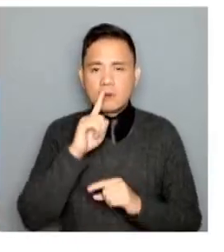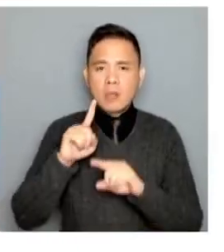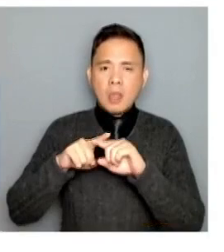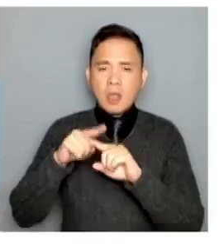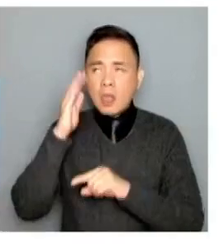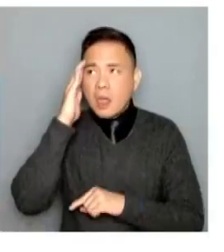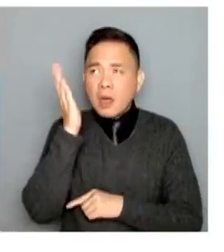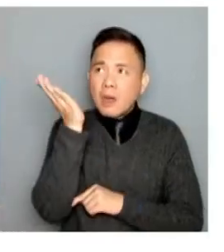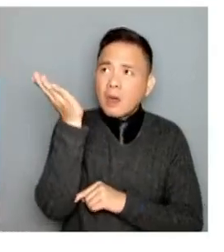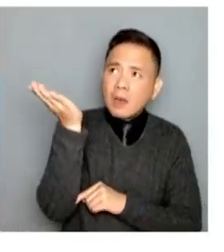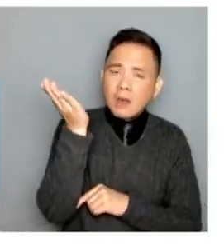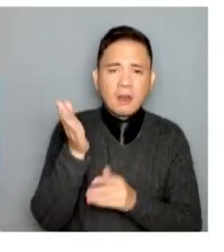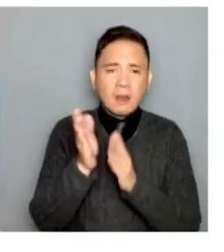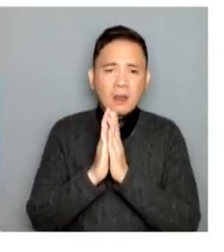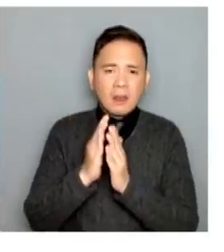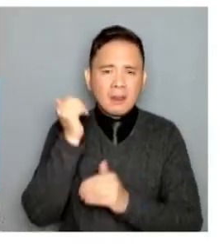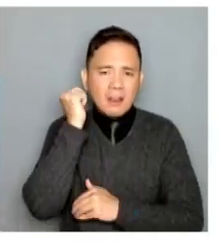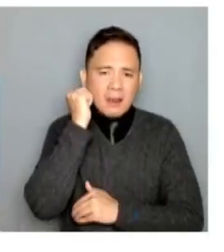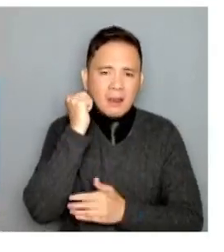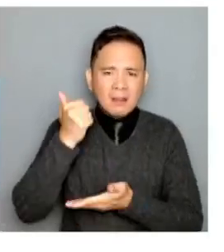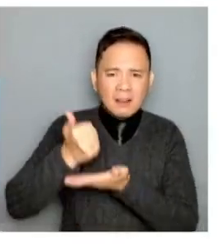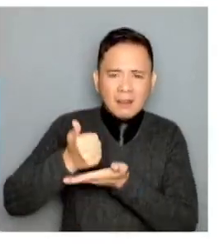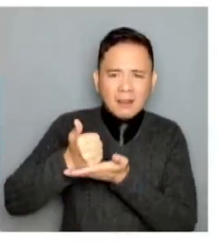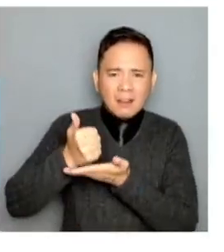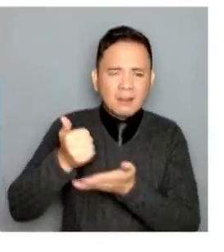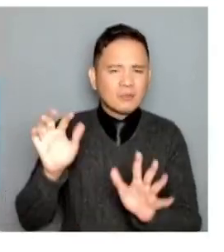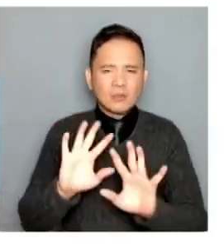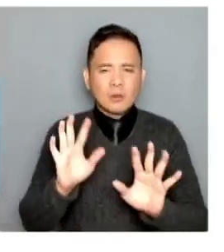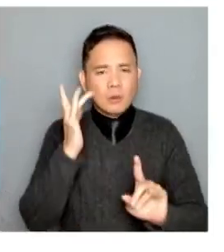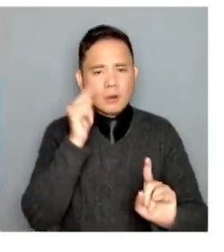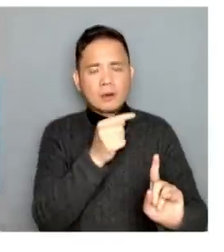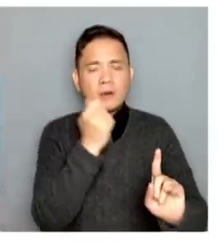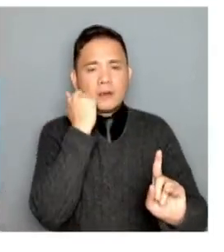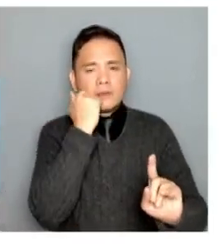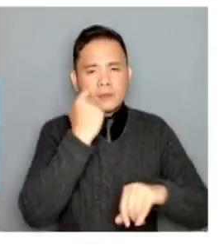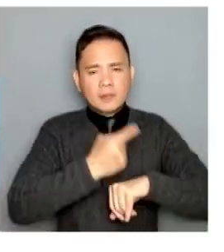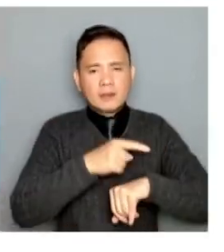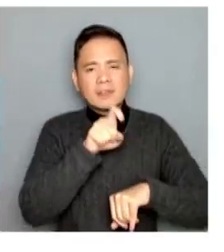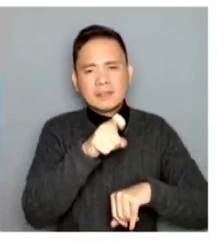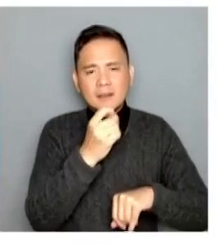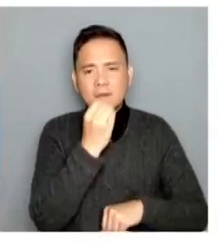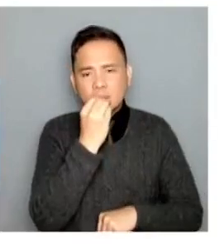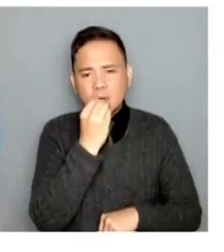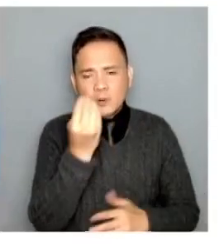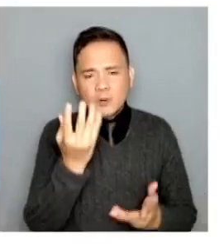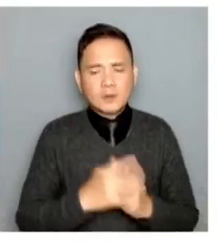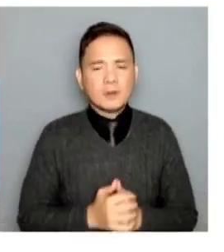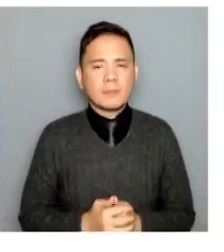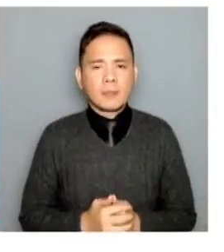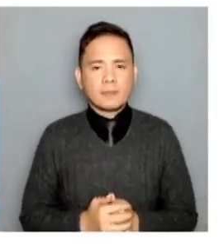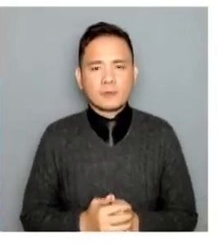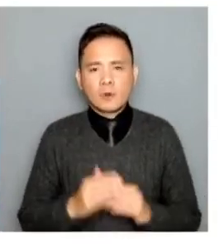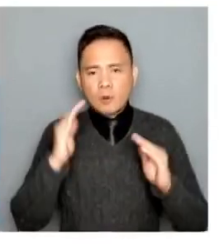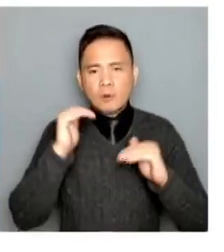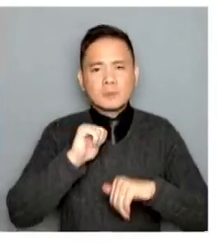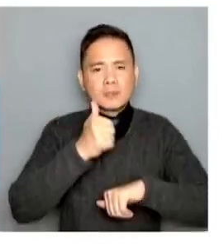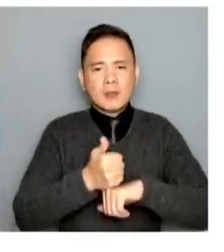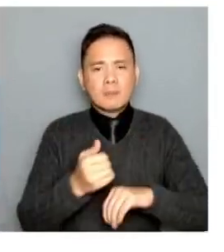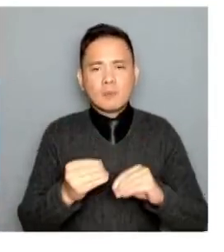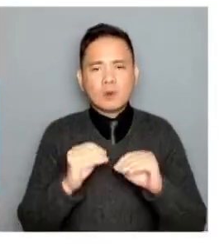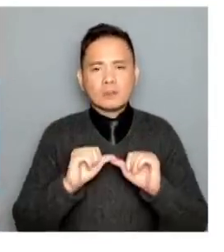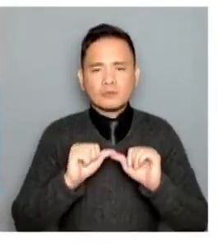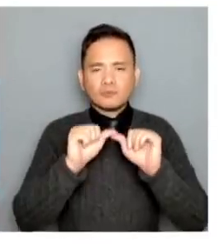tulong everyday kasi syempre kailangan nilang kumain. So kung anong pwede na mas pangmatagalan na